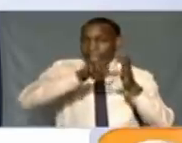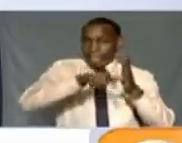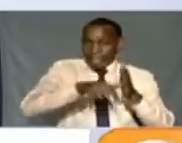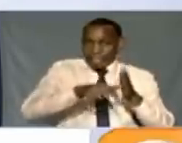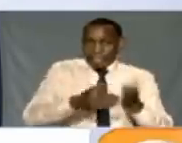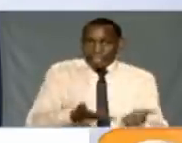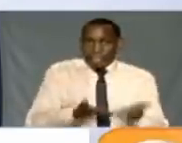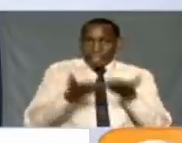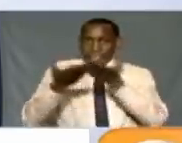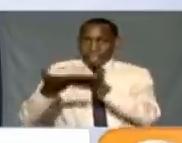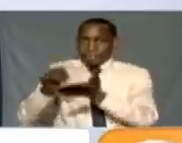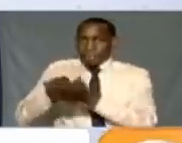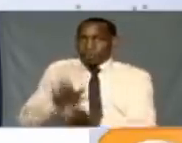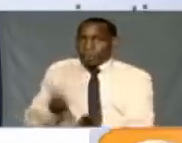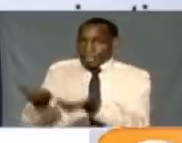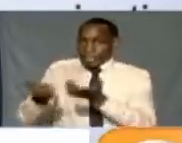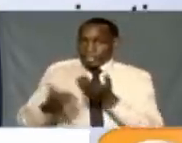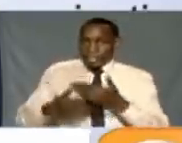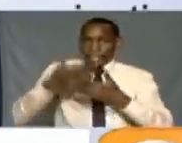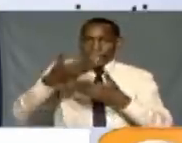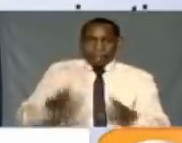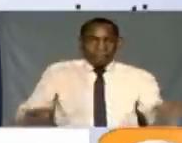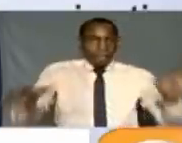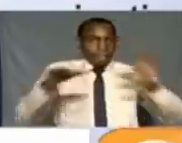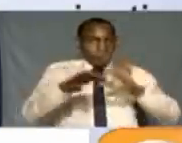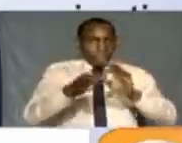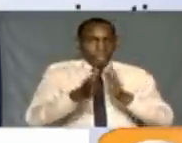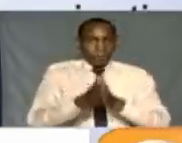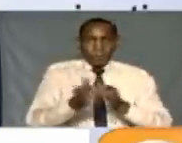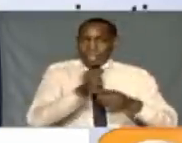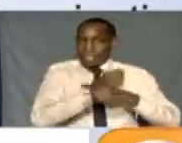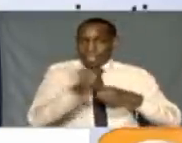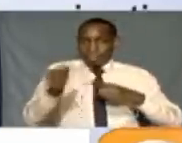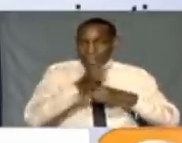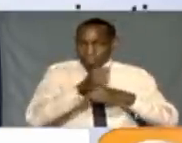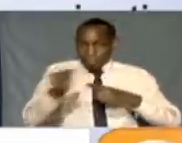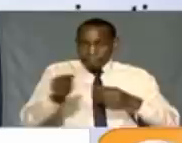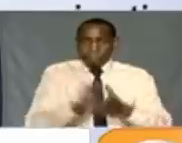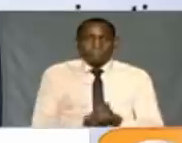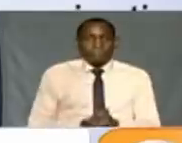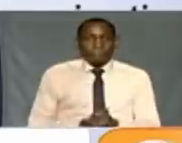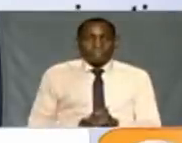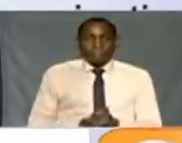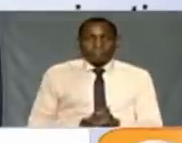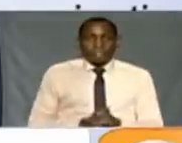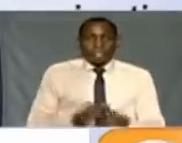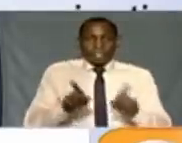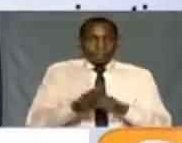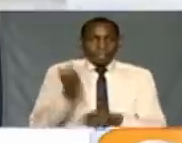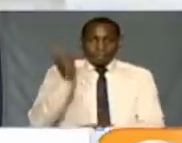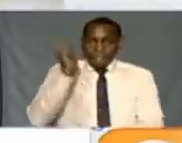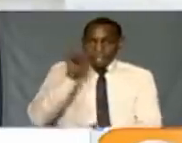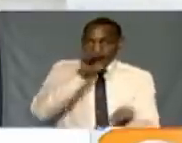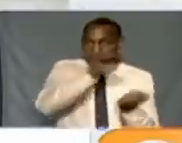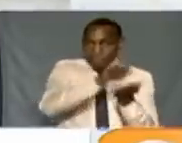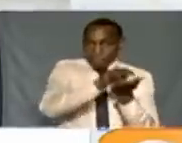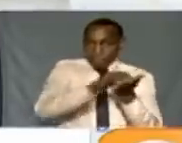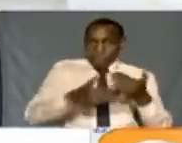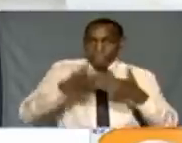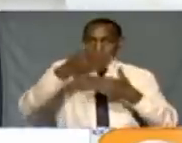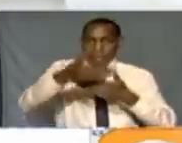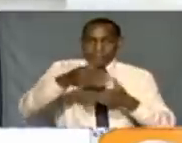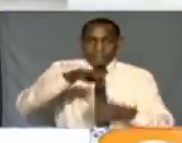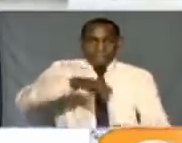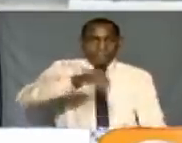hupewa anayehitaji baada ya kuunganishwa na mbegu za kiume, au mayai huhifadhiwa baada ya